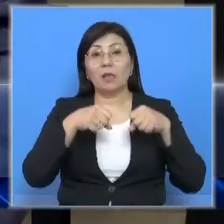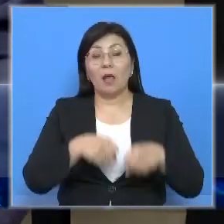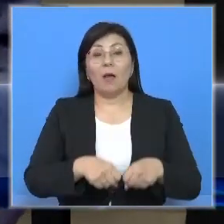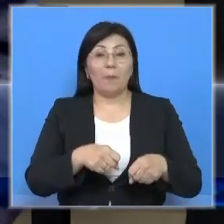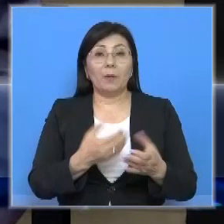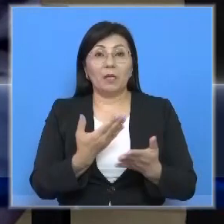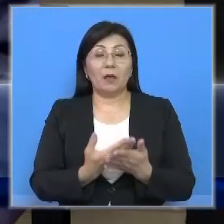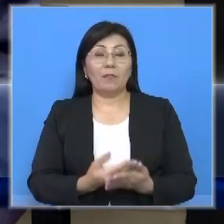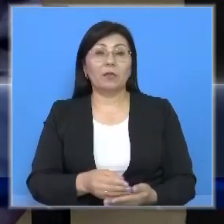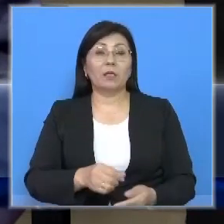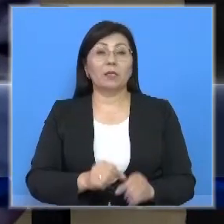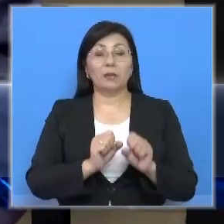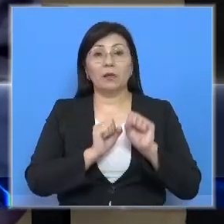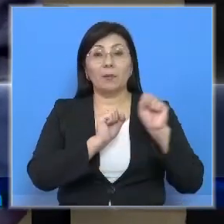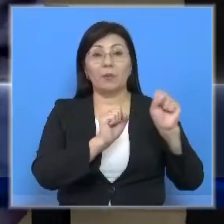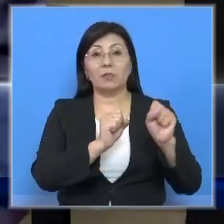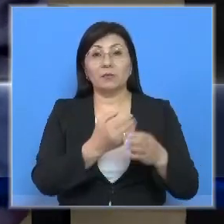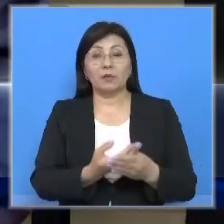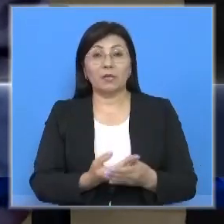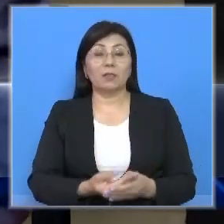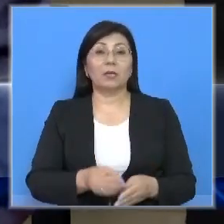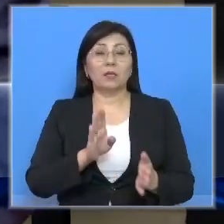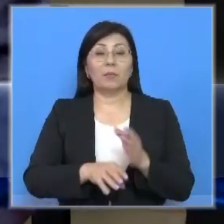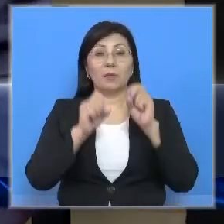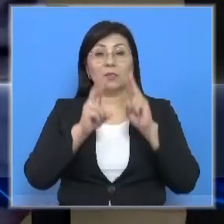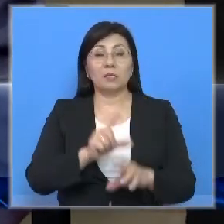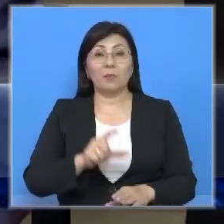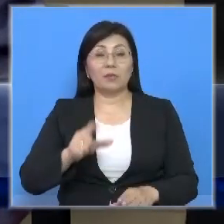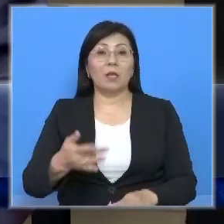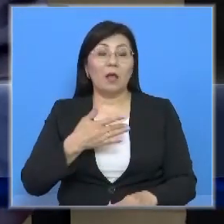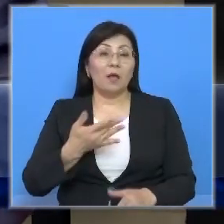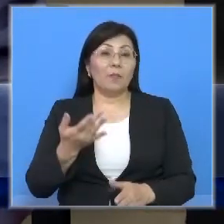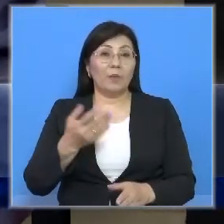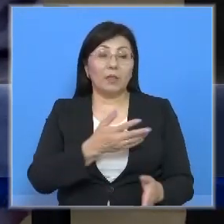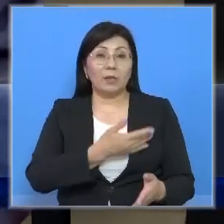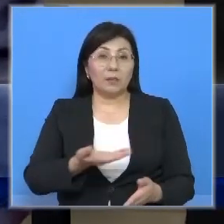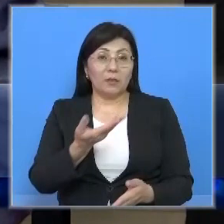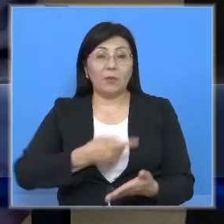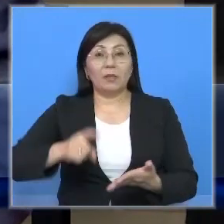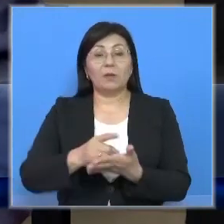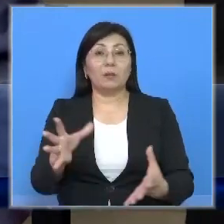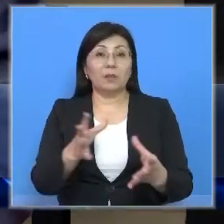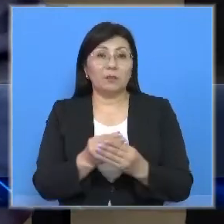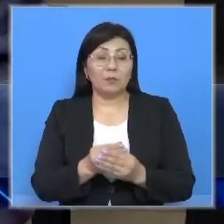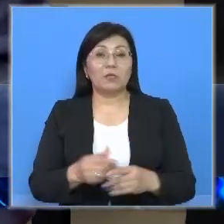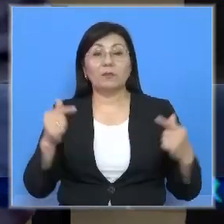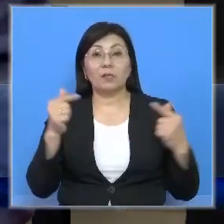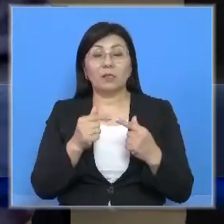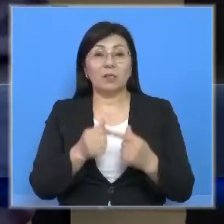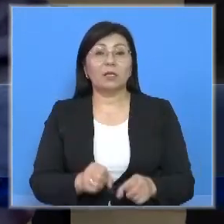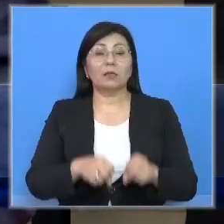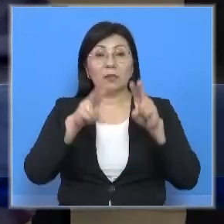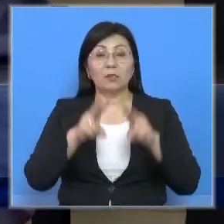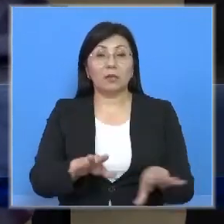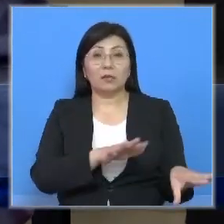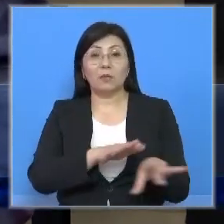безопасность граждан. В этом направлении я всегда готов сотрудничать и поддерживать. Мы должны со всем обществом противостоять преступности и